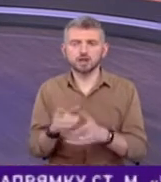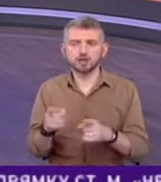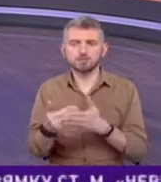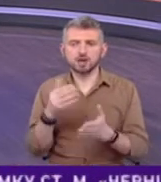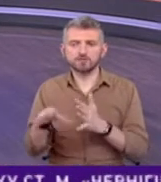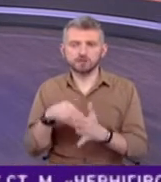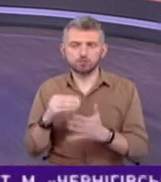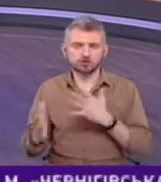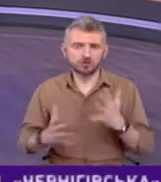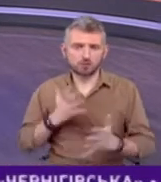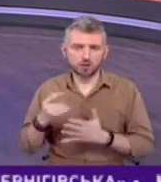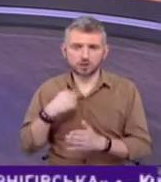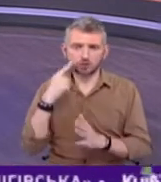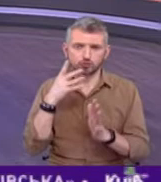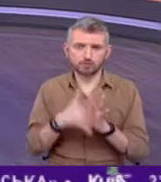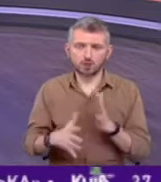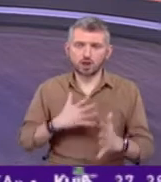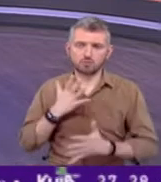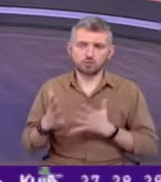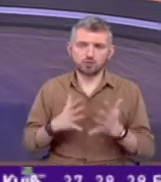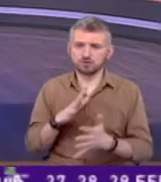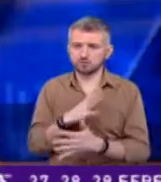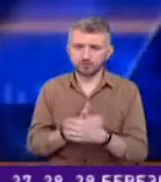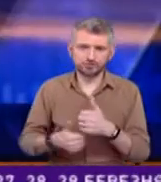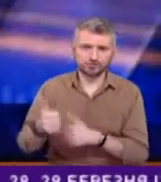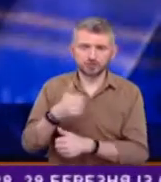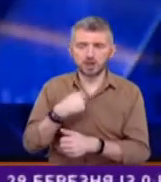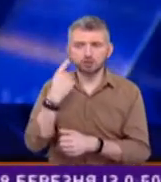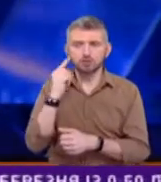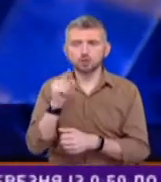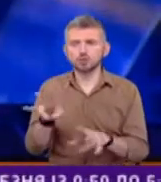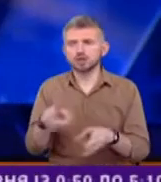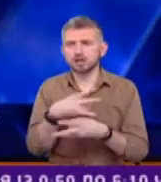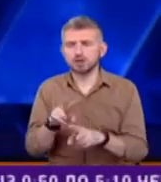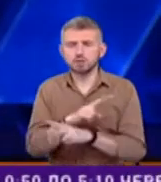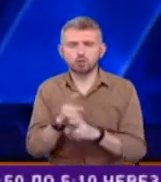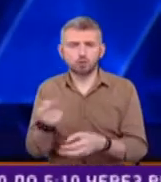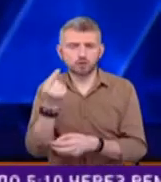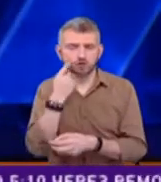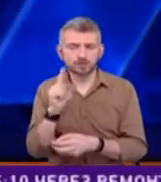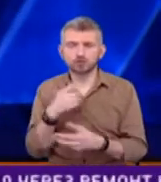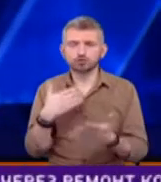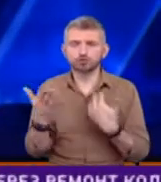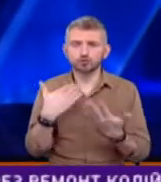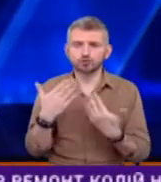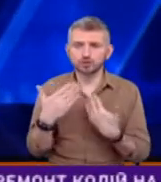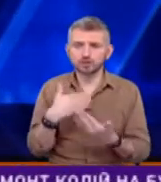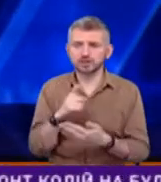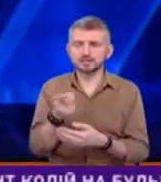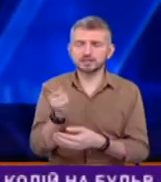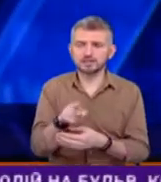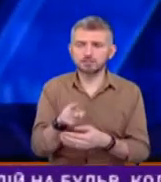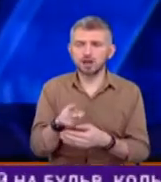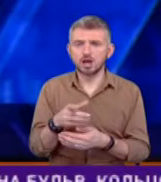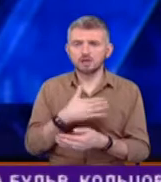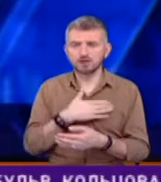передвиборчий запал, і я розумію, що емоції іноді беруть верх, тому я думаю, що тут не треба ні на кого ображатися. Що стосується з тим, чи